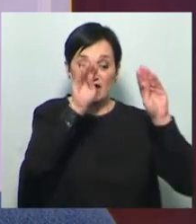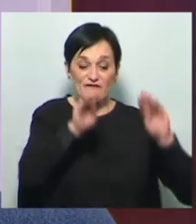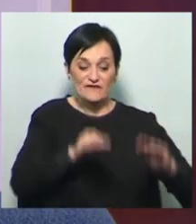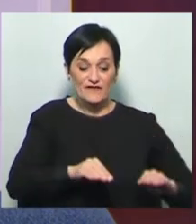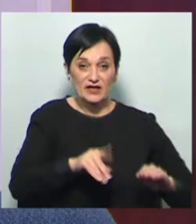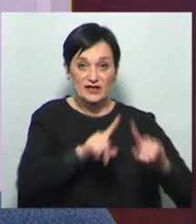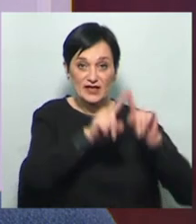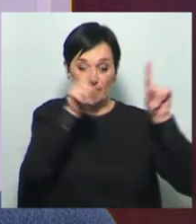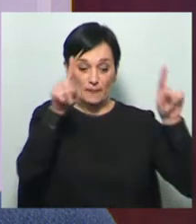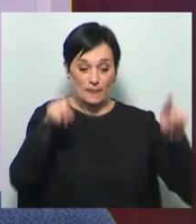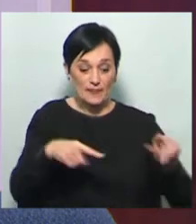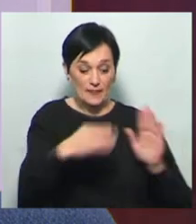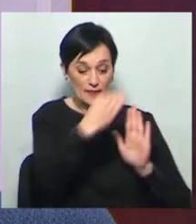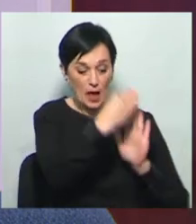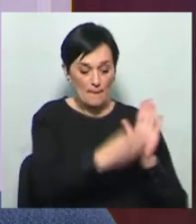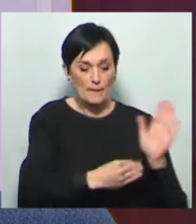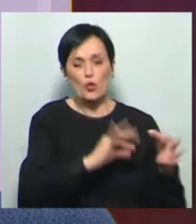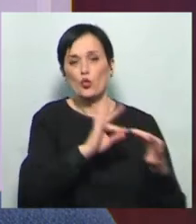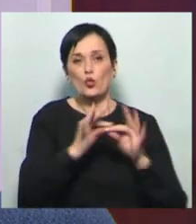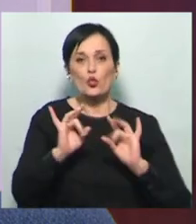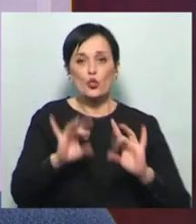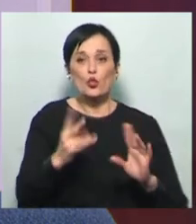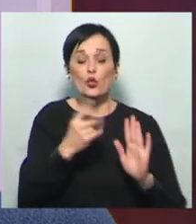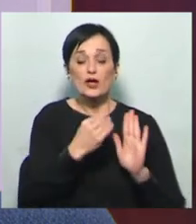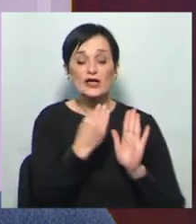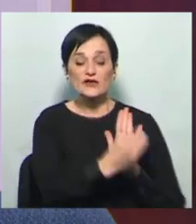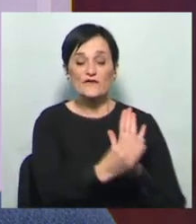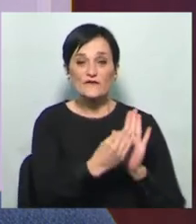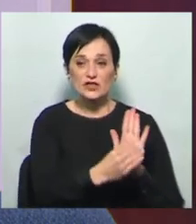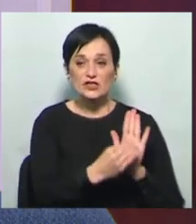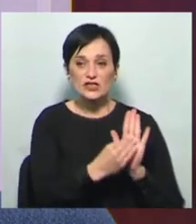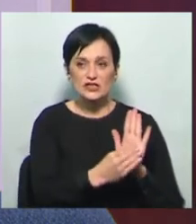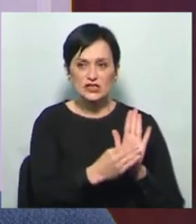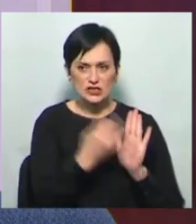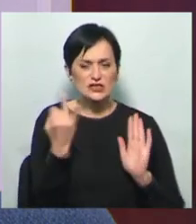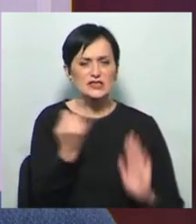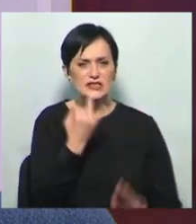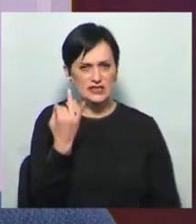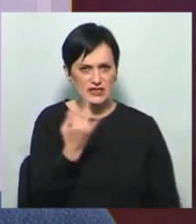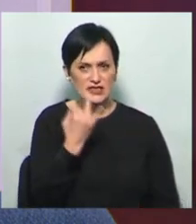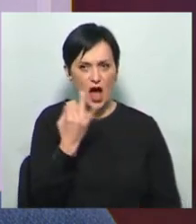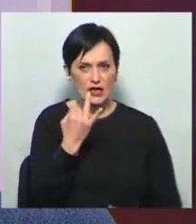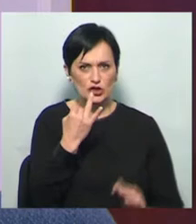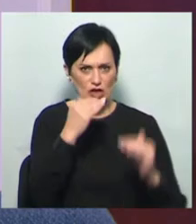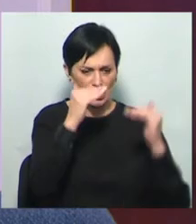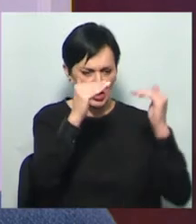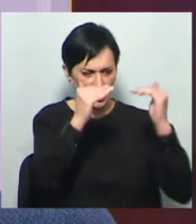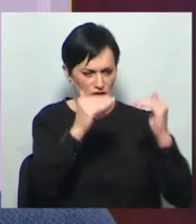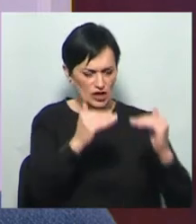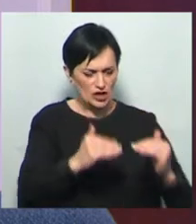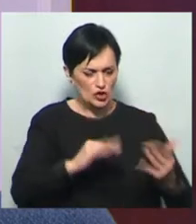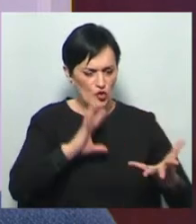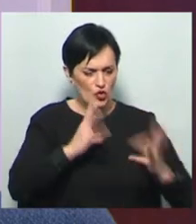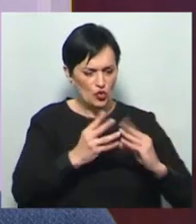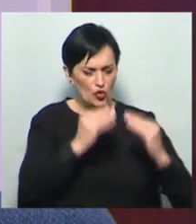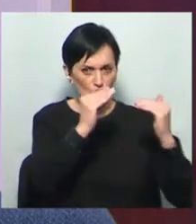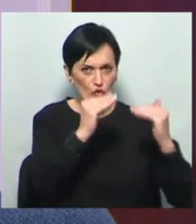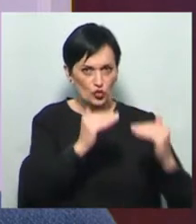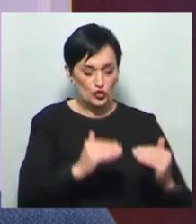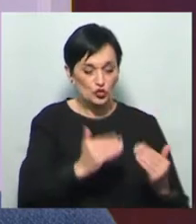უნდა განმარტო. და დაფაზე გვიწერია საკმაოდ საინტერესო ნუსხა ამა თუ